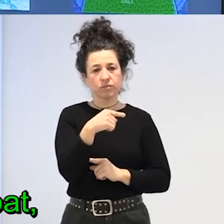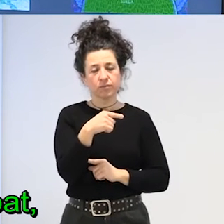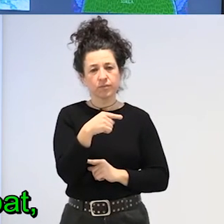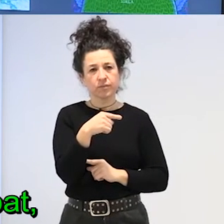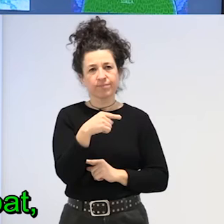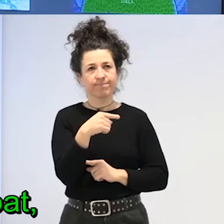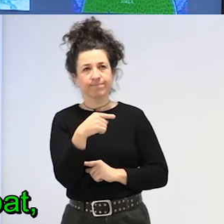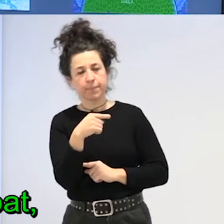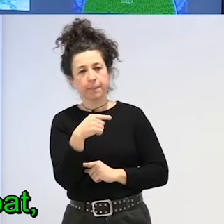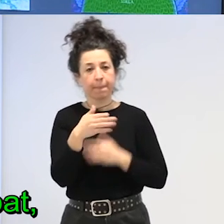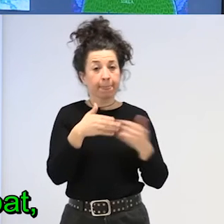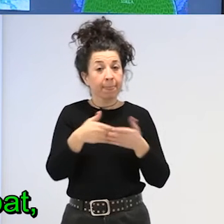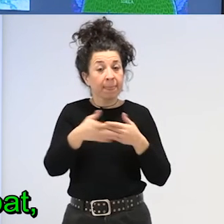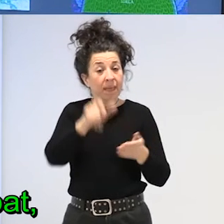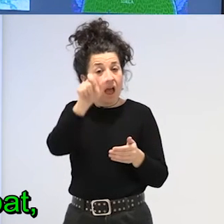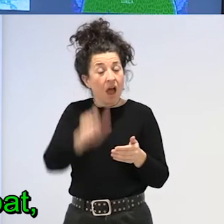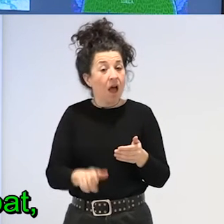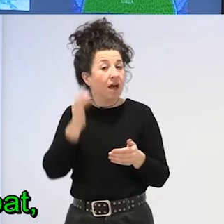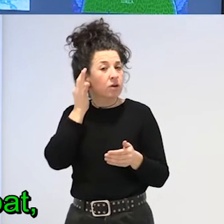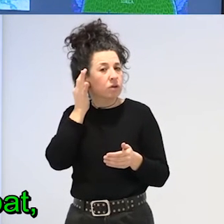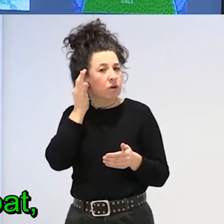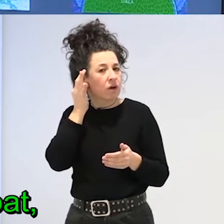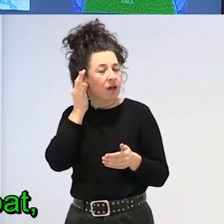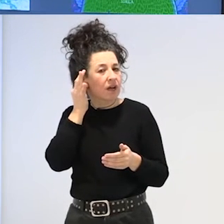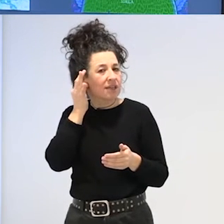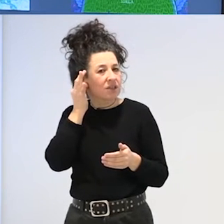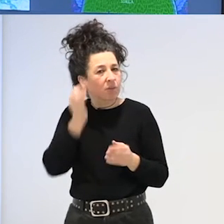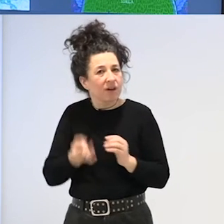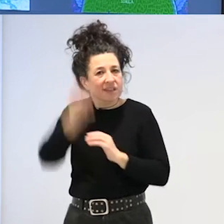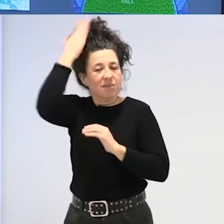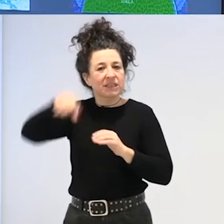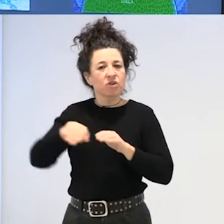berak asmatu zuen patriarkaturik gabeko planeta bat